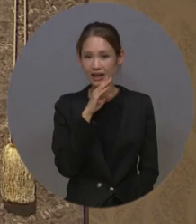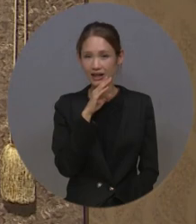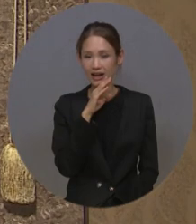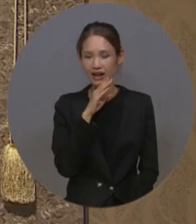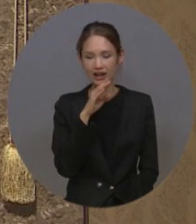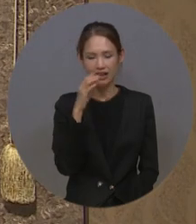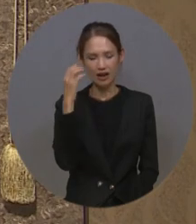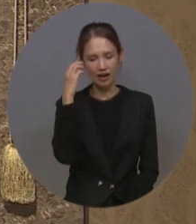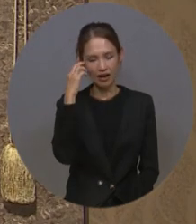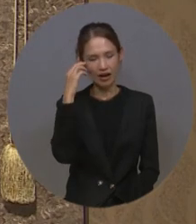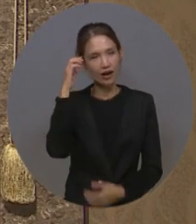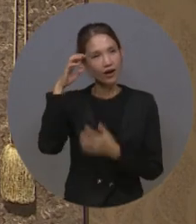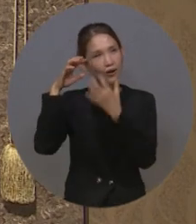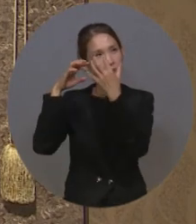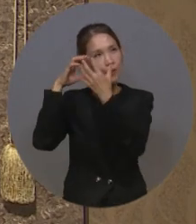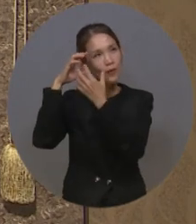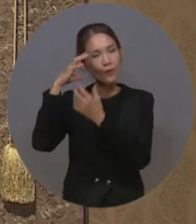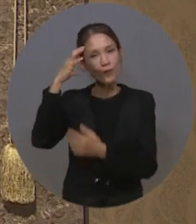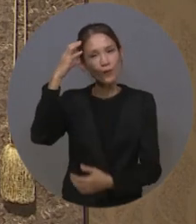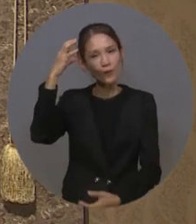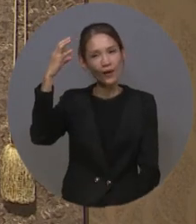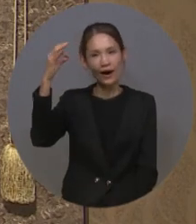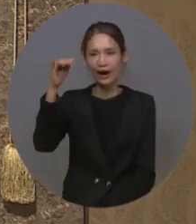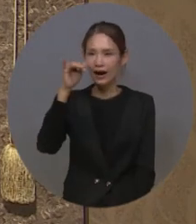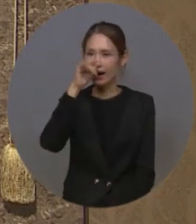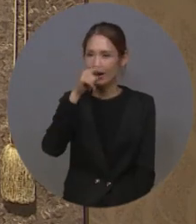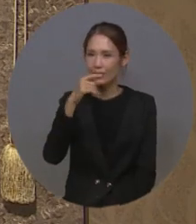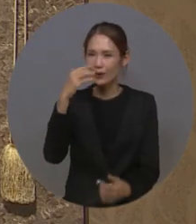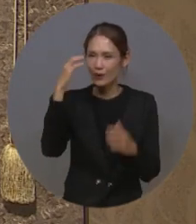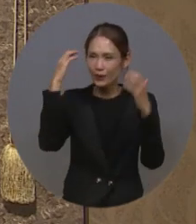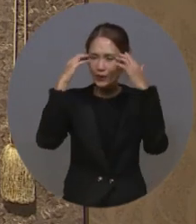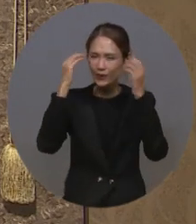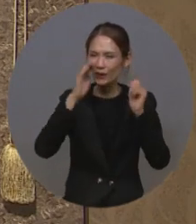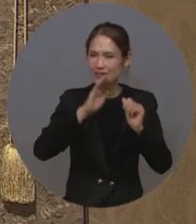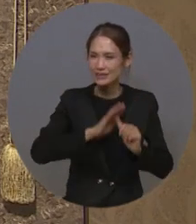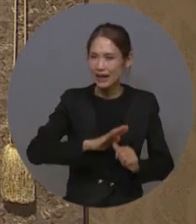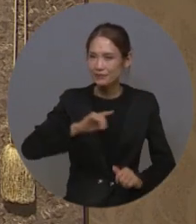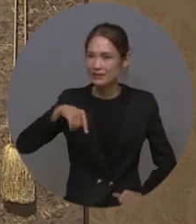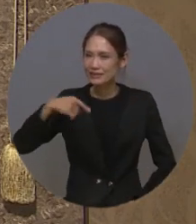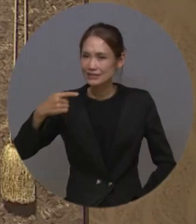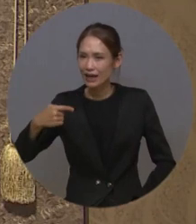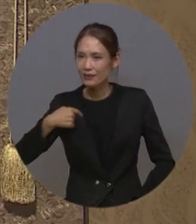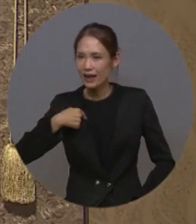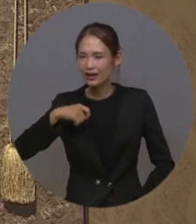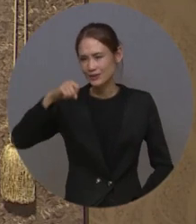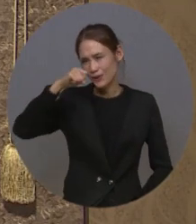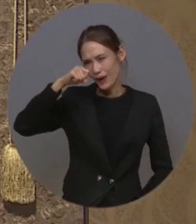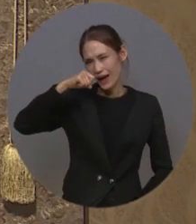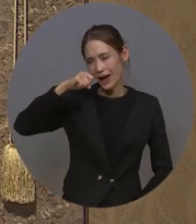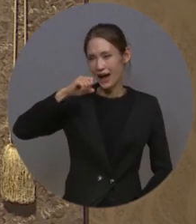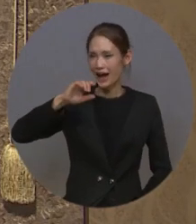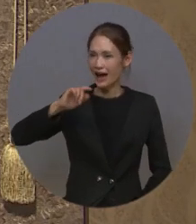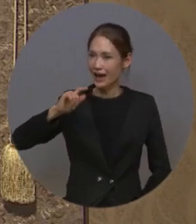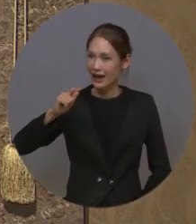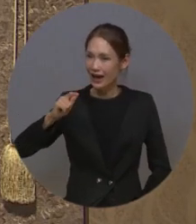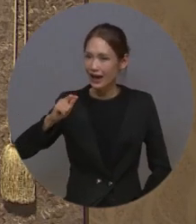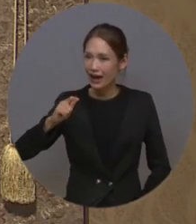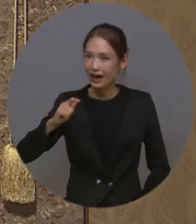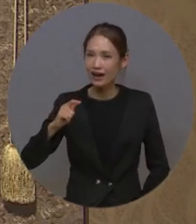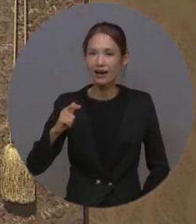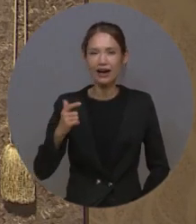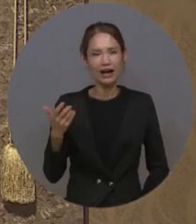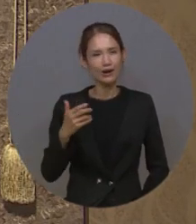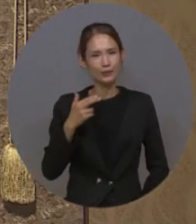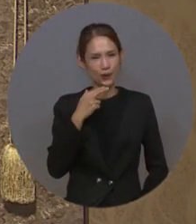환상은 있어요. 예. 이거 좀 고통을 참고 나면 내가 확 좋아지지 않을까? 네. 이제 다음부터는 절대 안 아프겠지. 하지만 네.